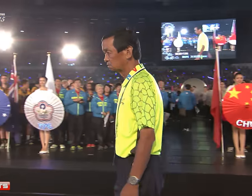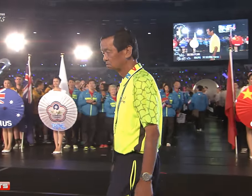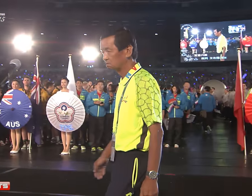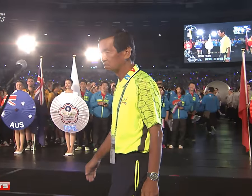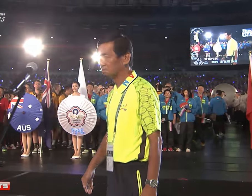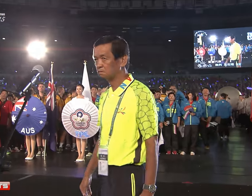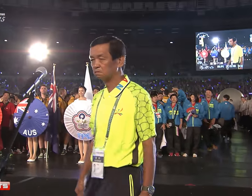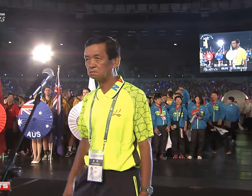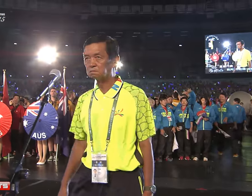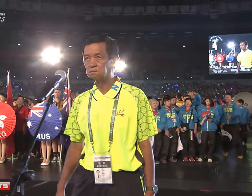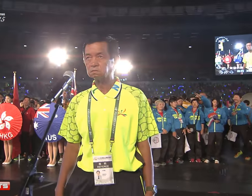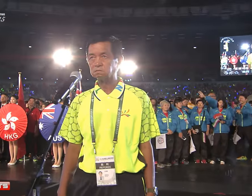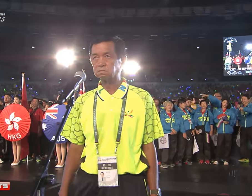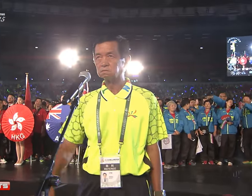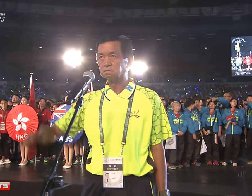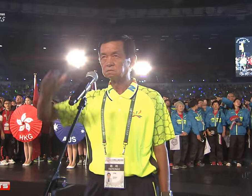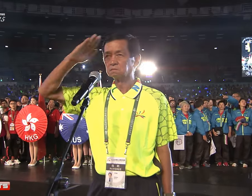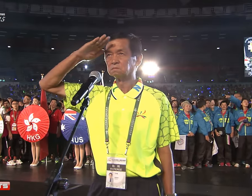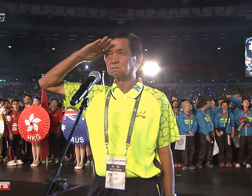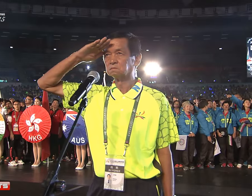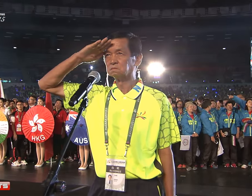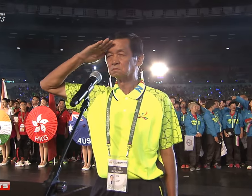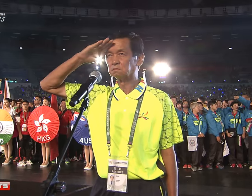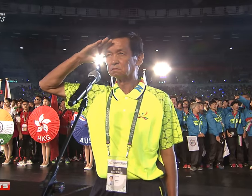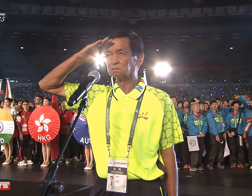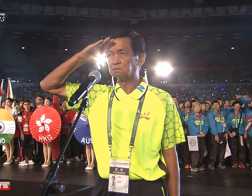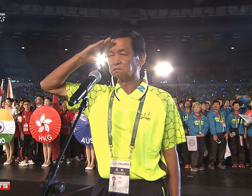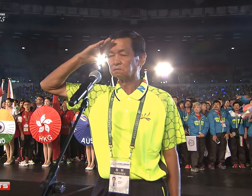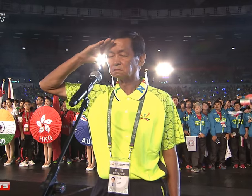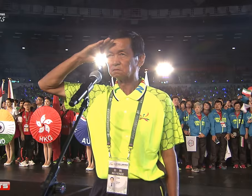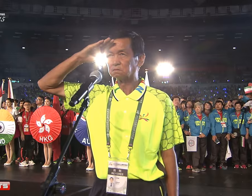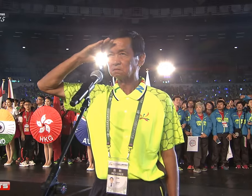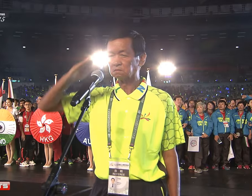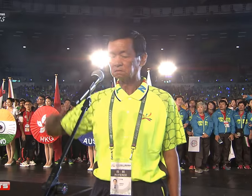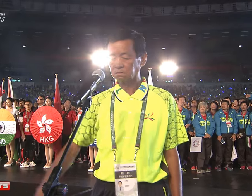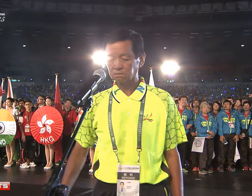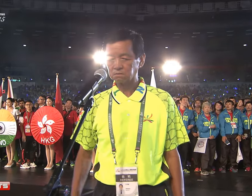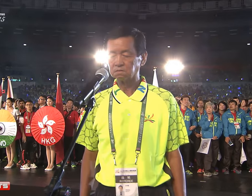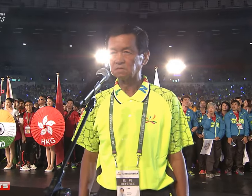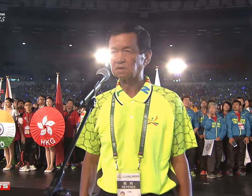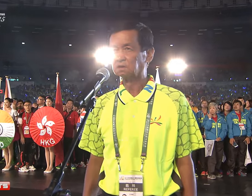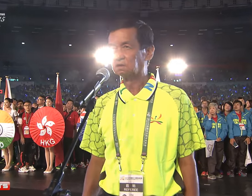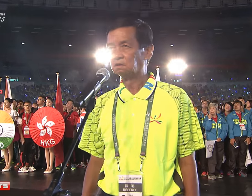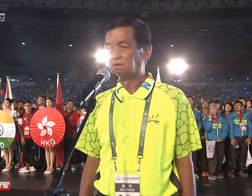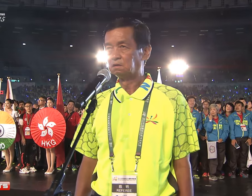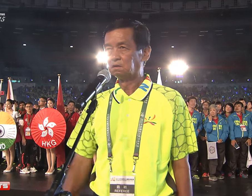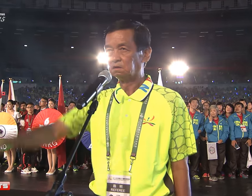长，他代表我们来为大家宣誓，也谢谢他。